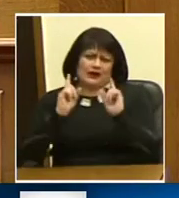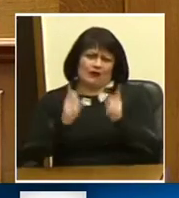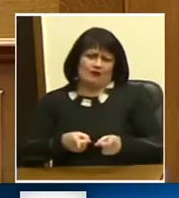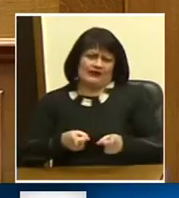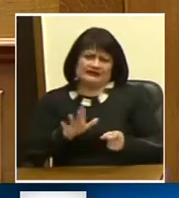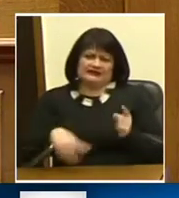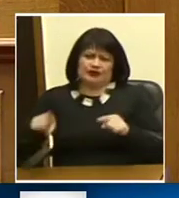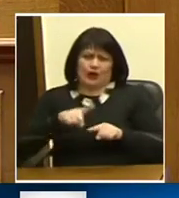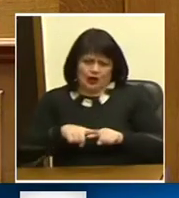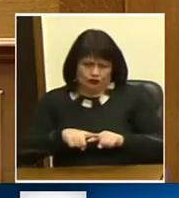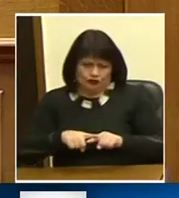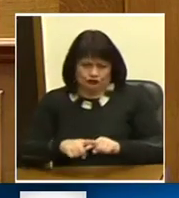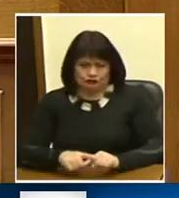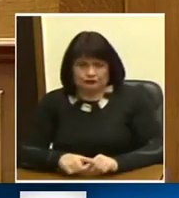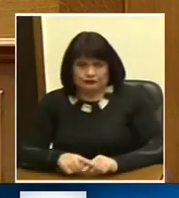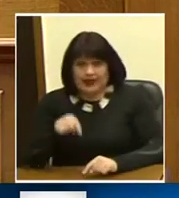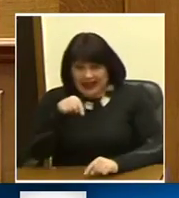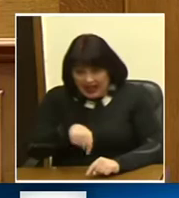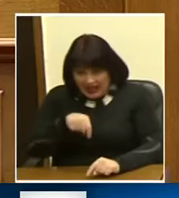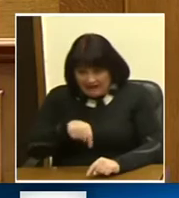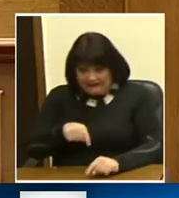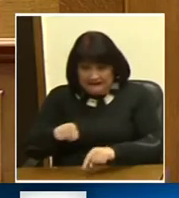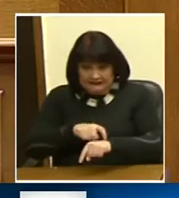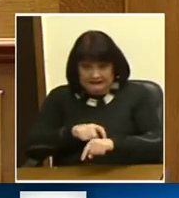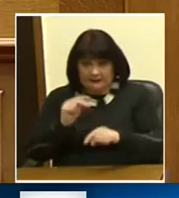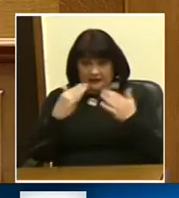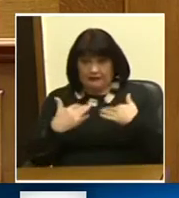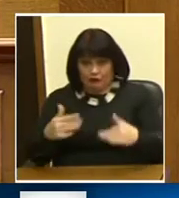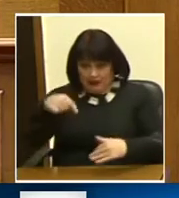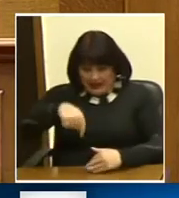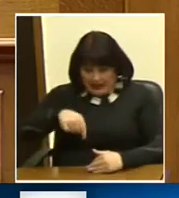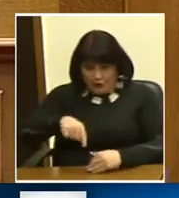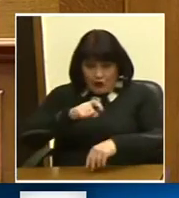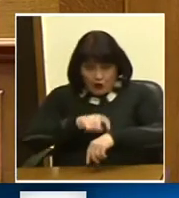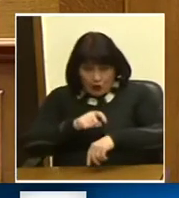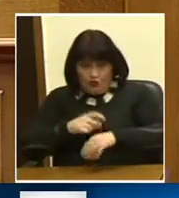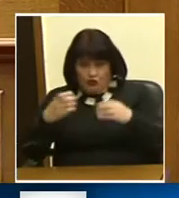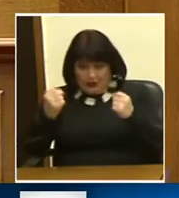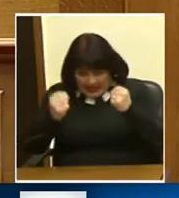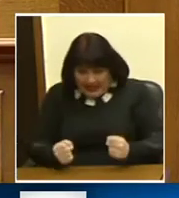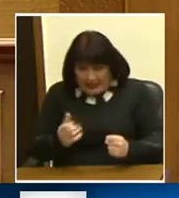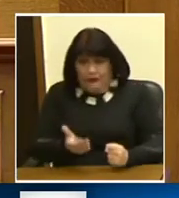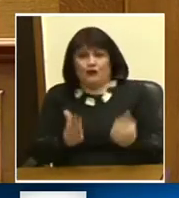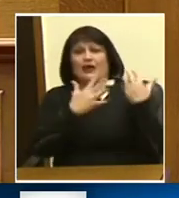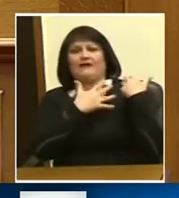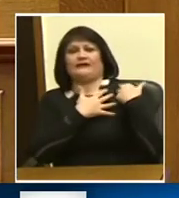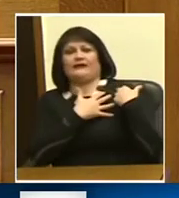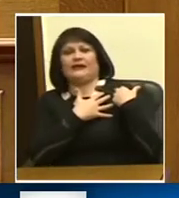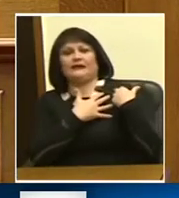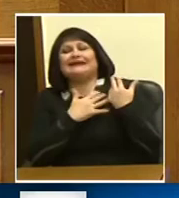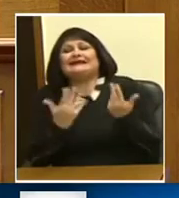λαός. Αυτό το σώμα, αυτή τη στιγμή, εν τόπο και χρόνο, αναλαμβάνει την ευθύνη